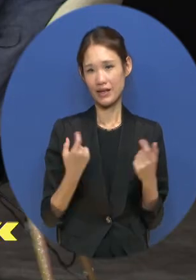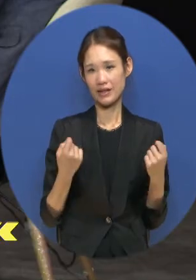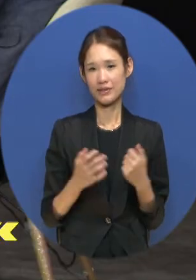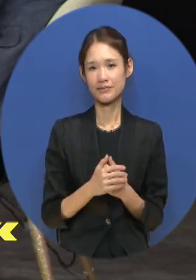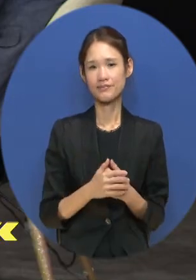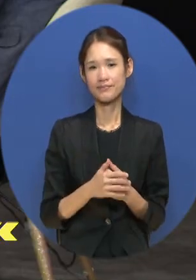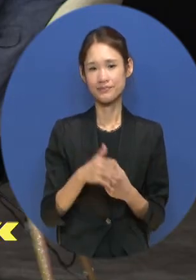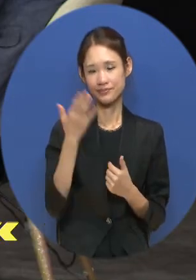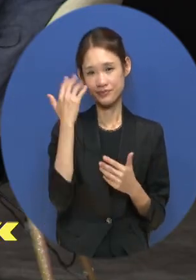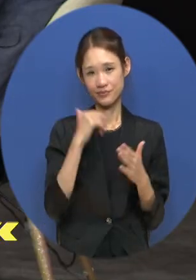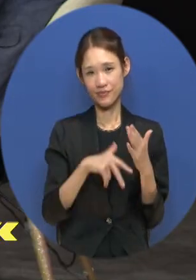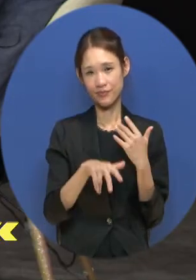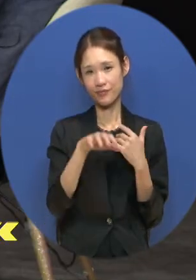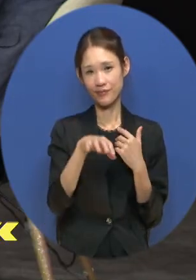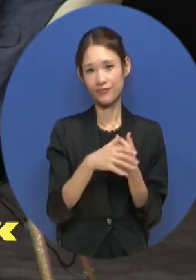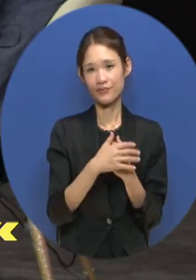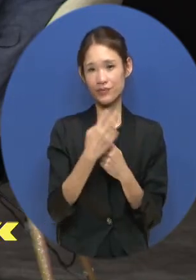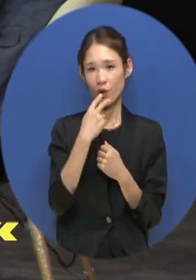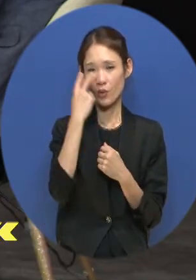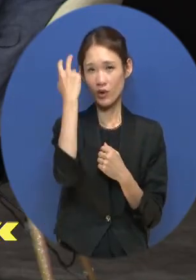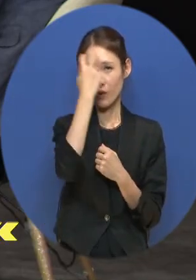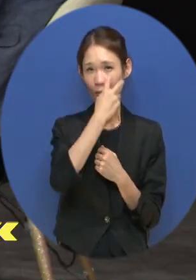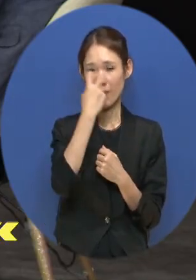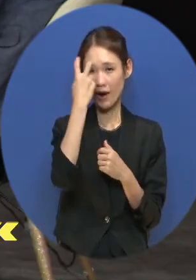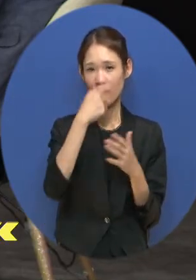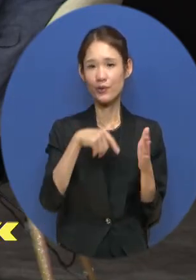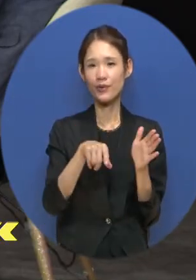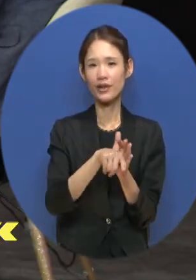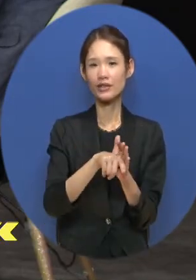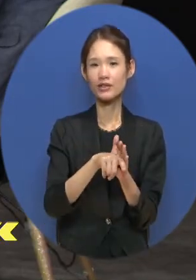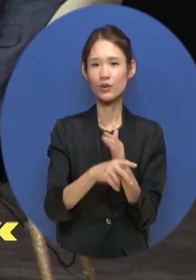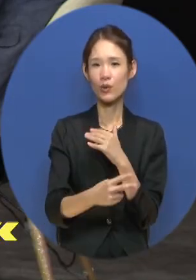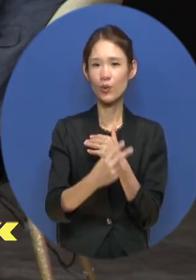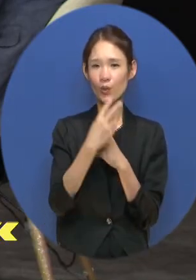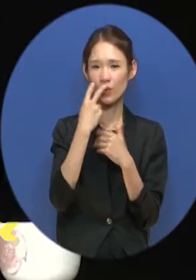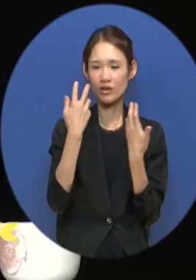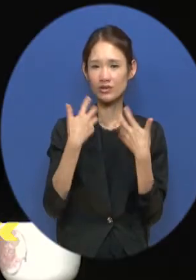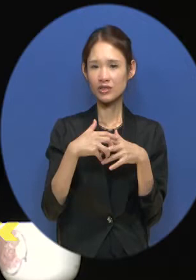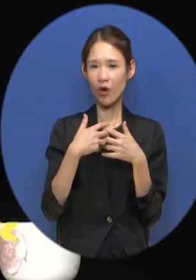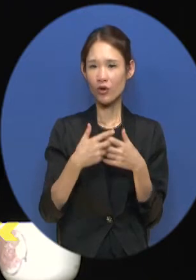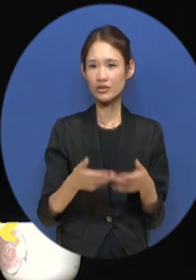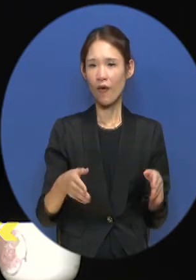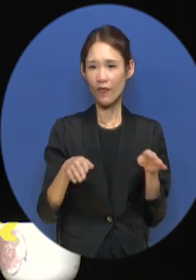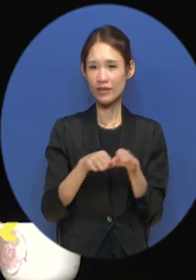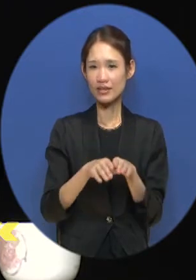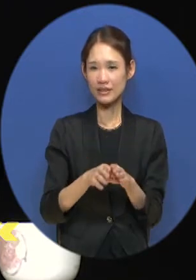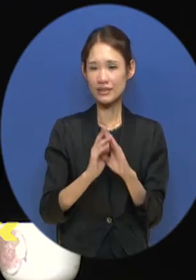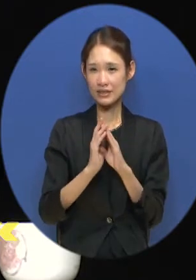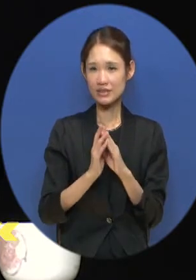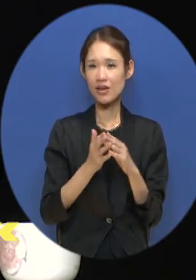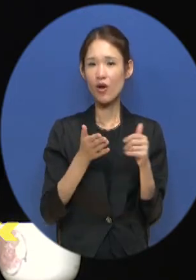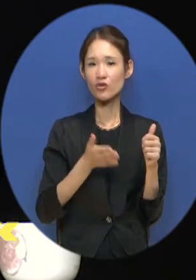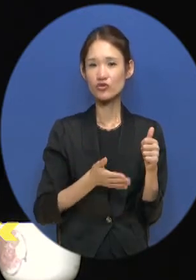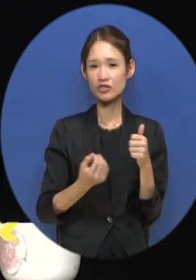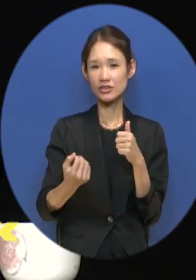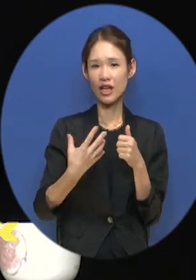최근 지하철역의 공기질 관리를 위해서 공기청정기를